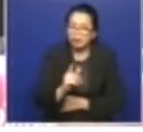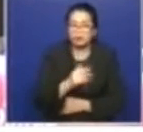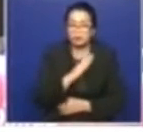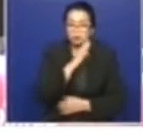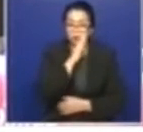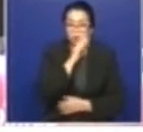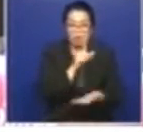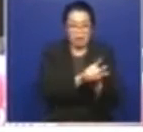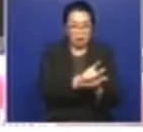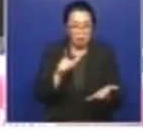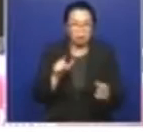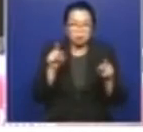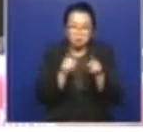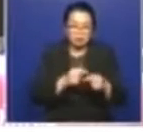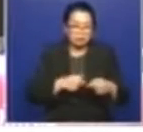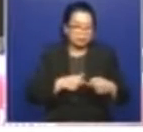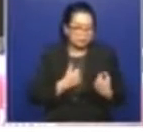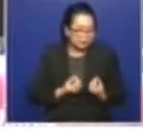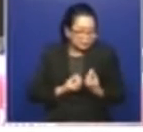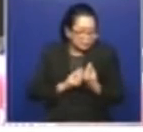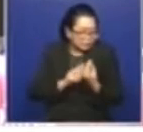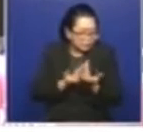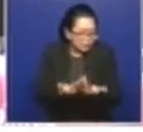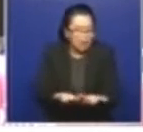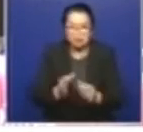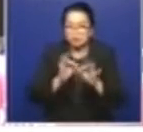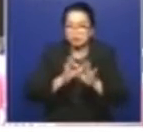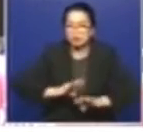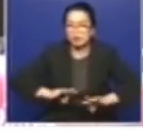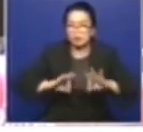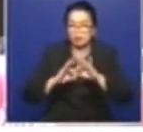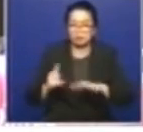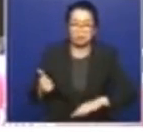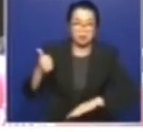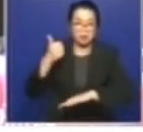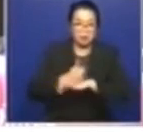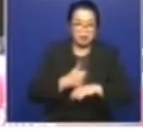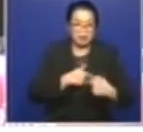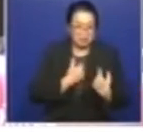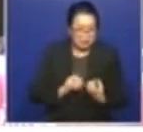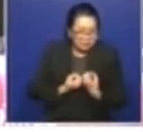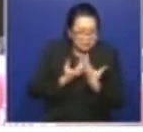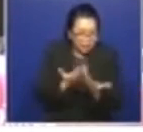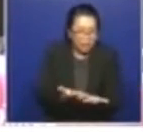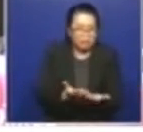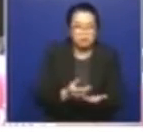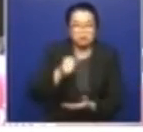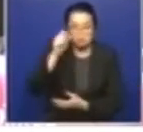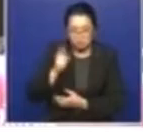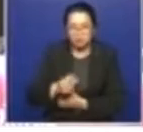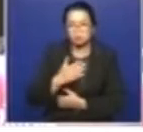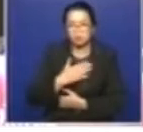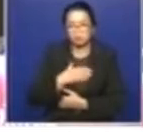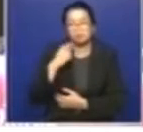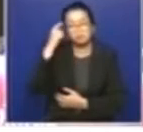สละครั้งสำคัญท่านเข้ามาท่านก็บอกว่าเสียสละจริงผมว่าท่านก็